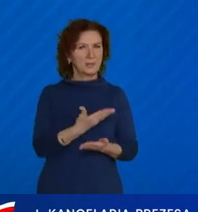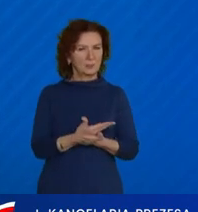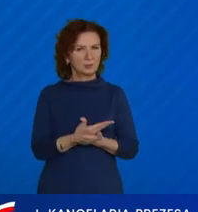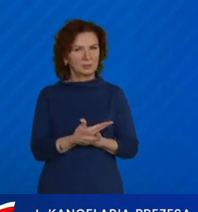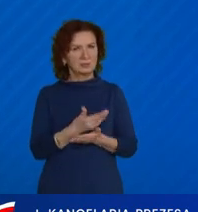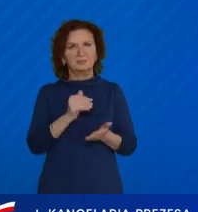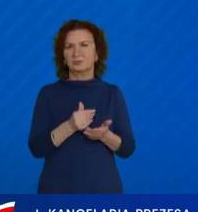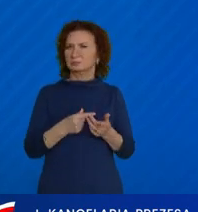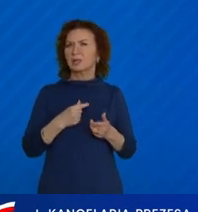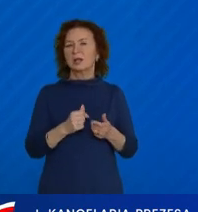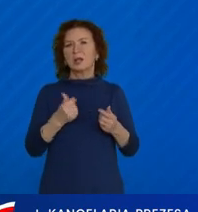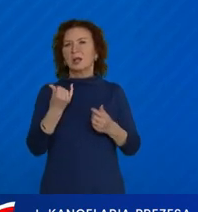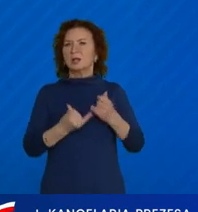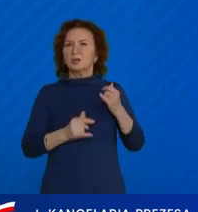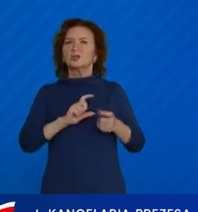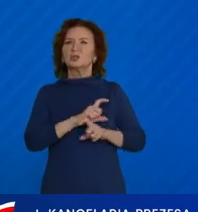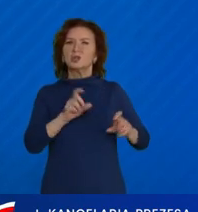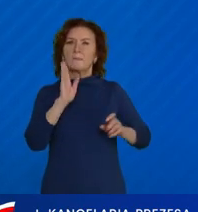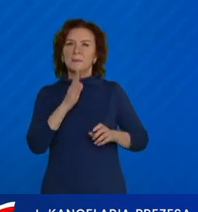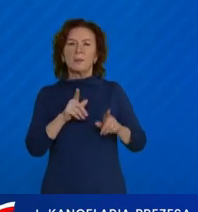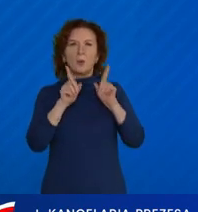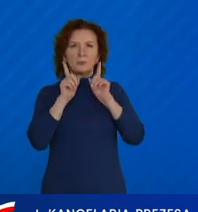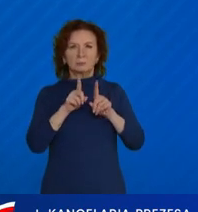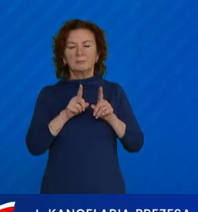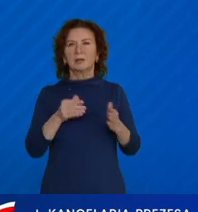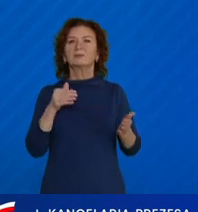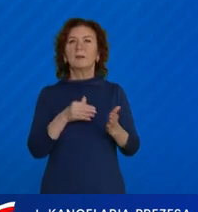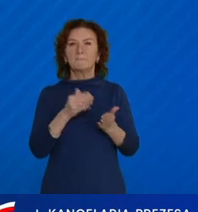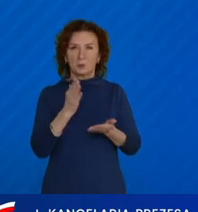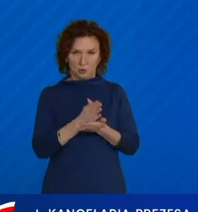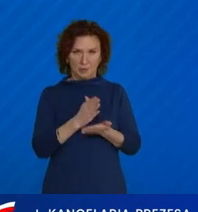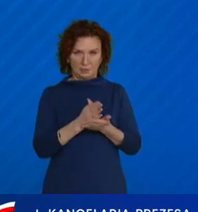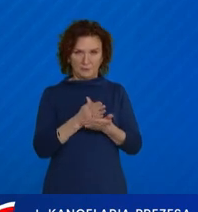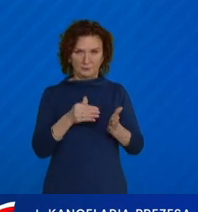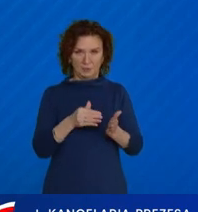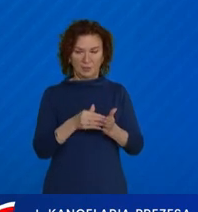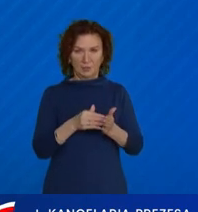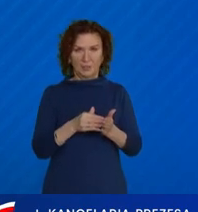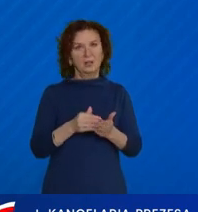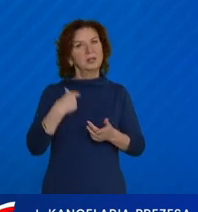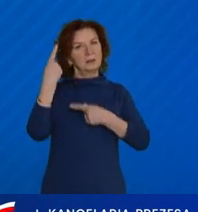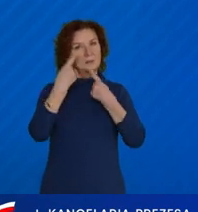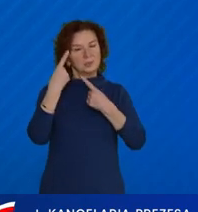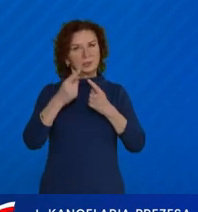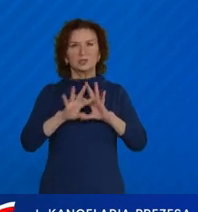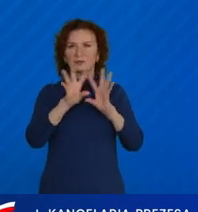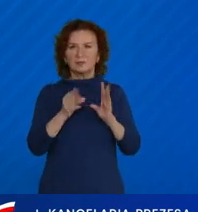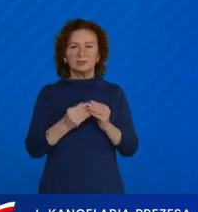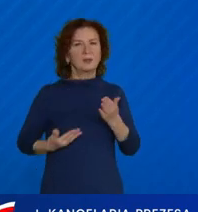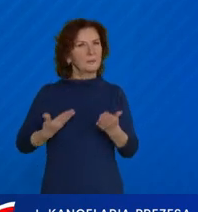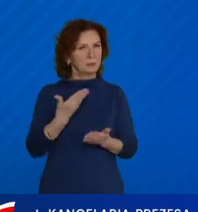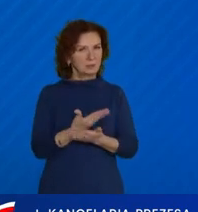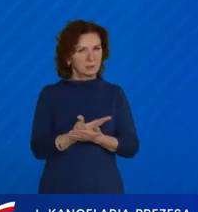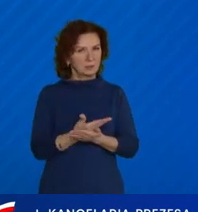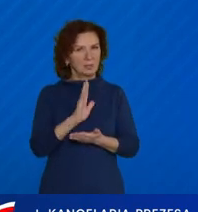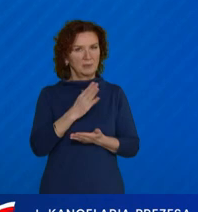realnych potrzeb i efektywności działania całego systemu. Jestem przekonany, że większość z tych propozycji, które wpłynęły,